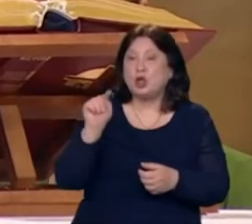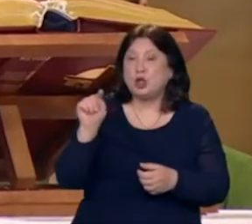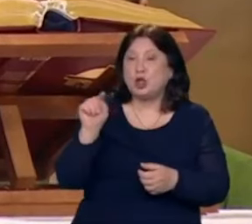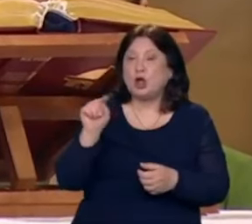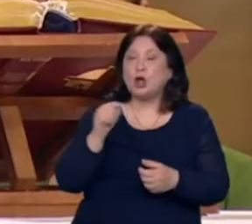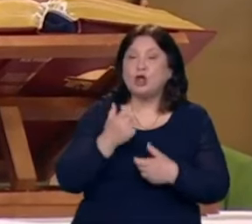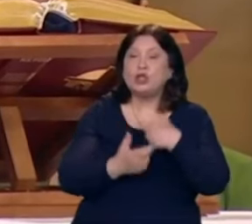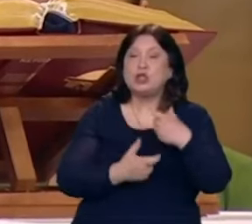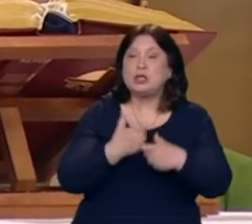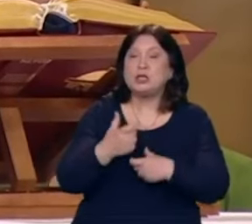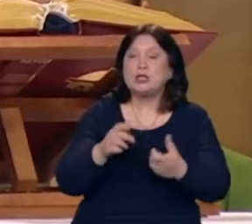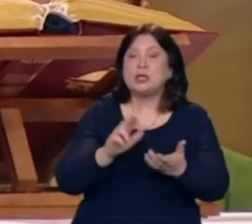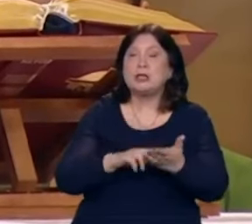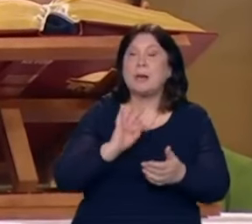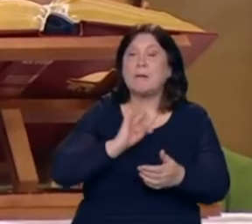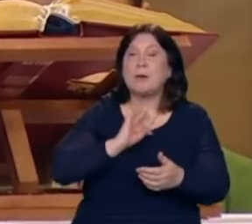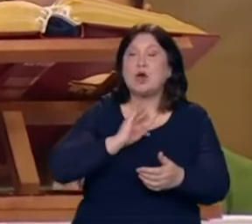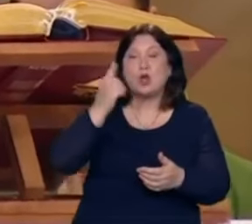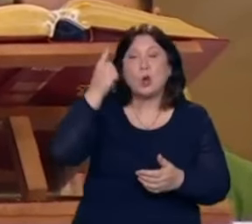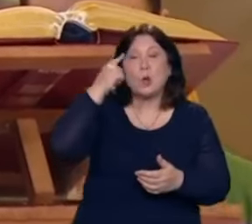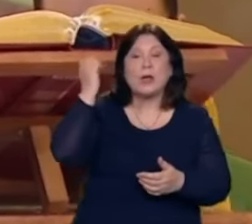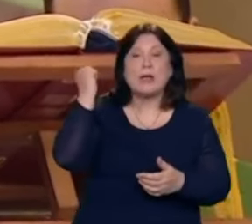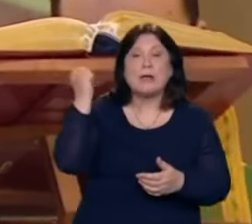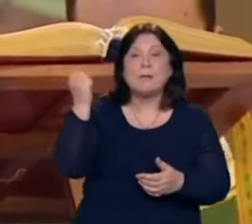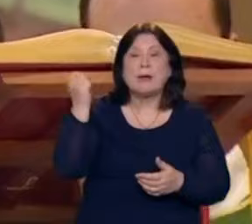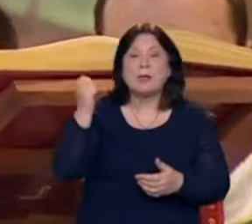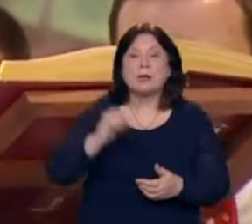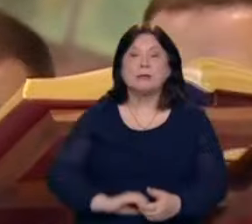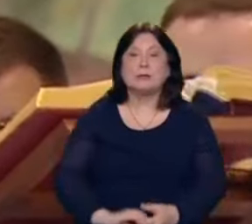czyńcie na moją pamiątkę